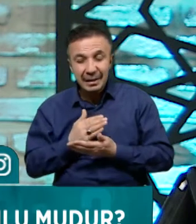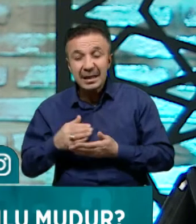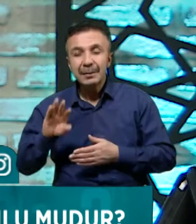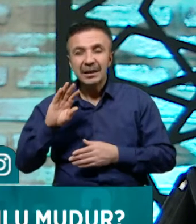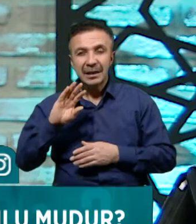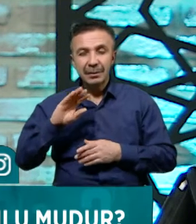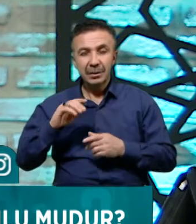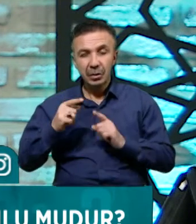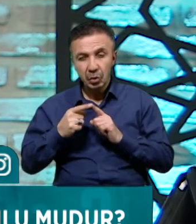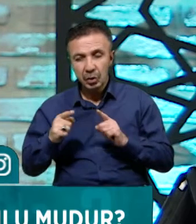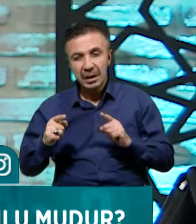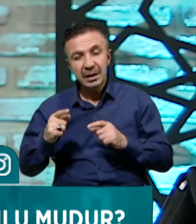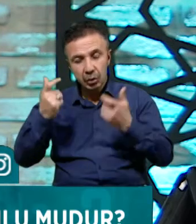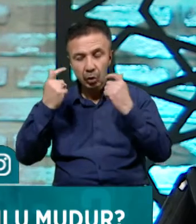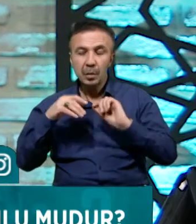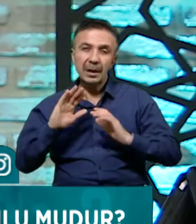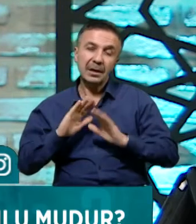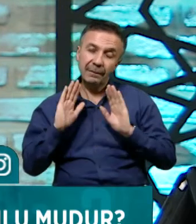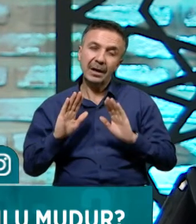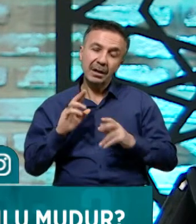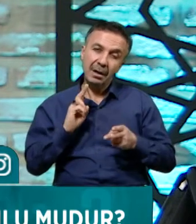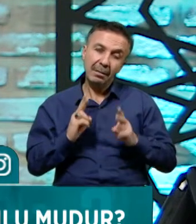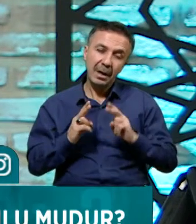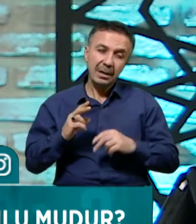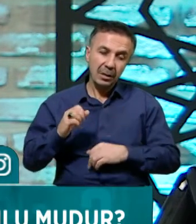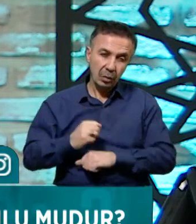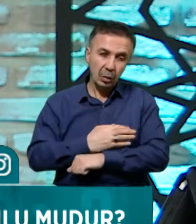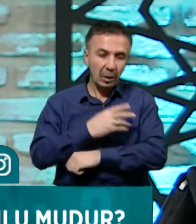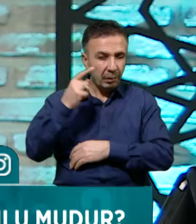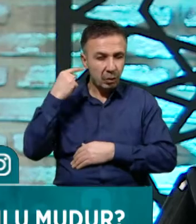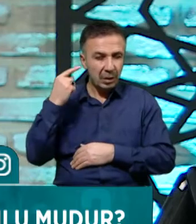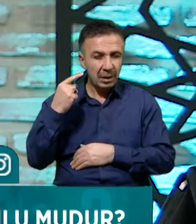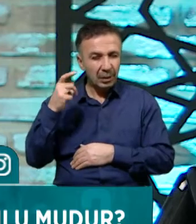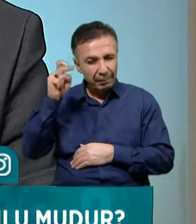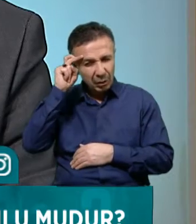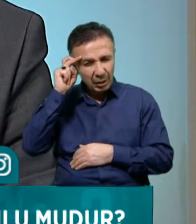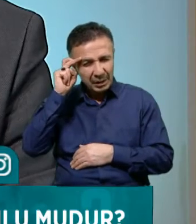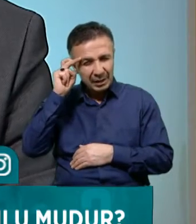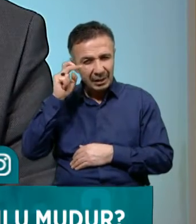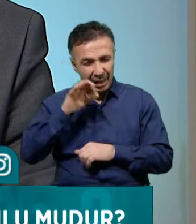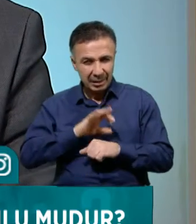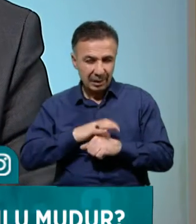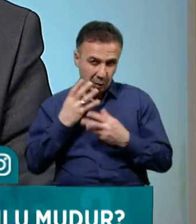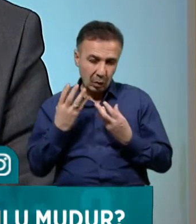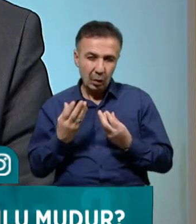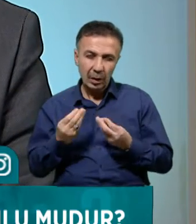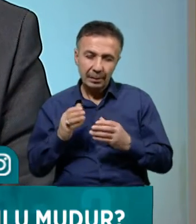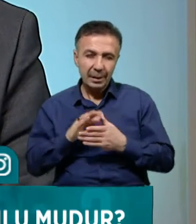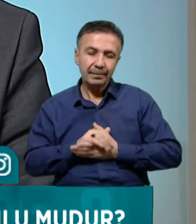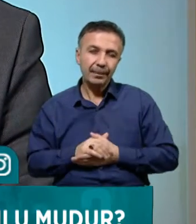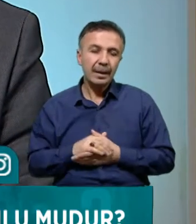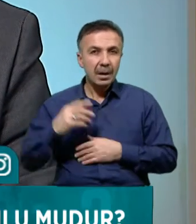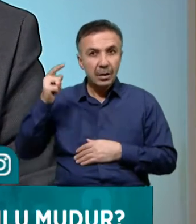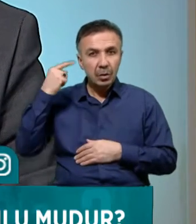onlardan mesul değiliz fakat bazı duygu ve düşünceler var ki bunlar psikolojik rahatsızlıklardır onu da söyleyeyim yani eee